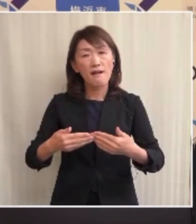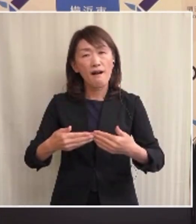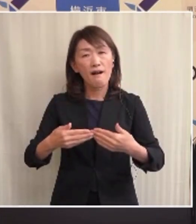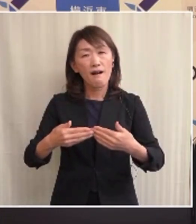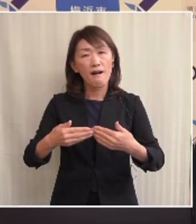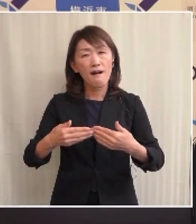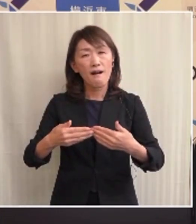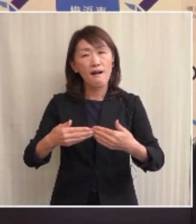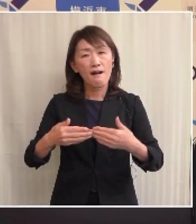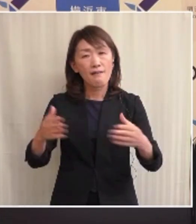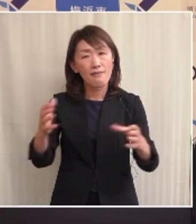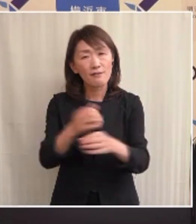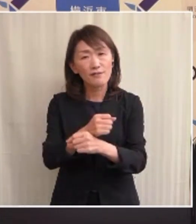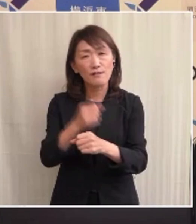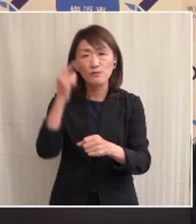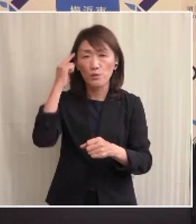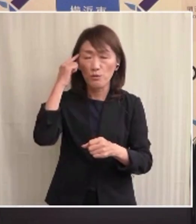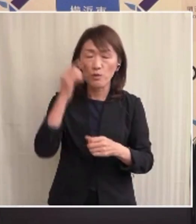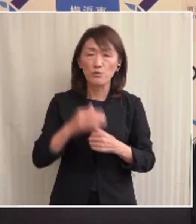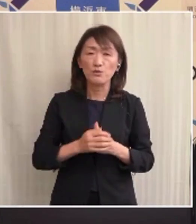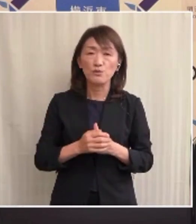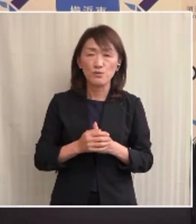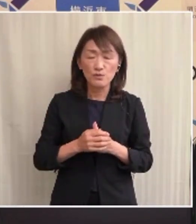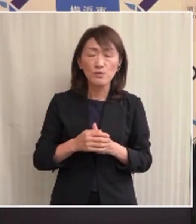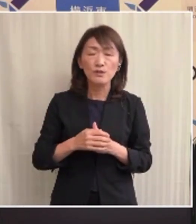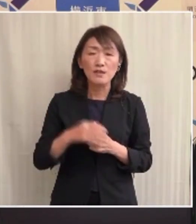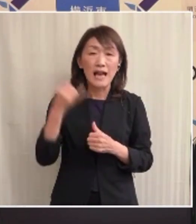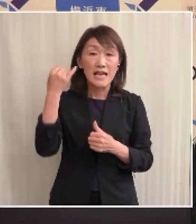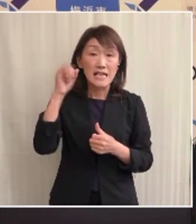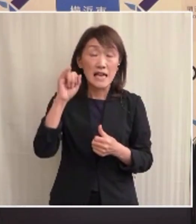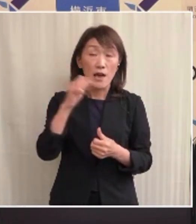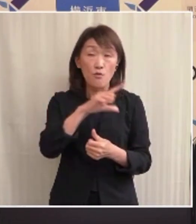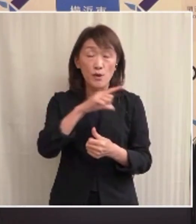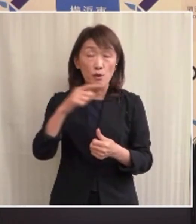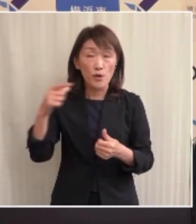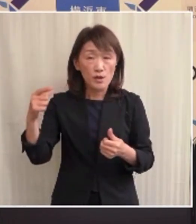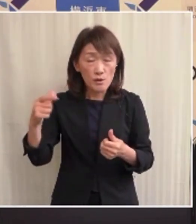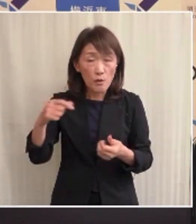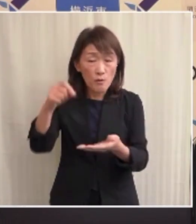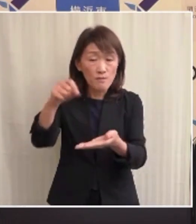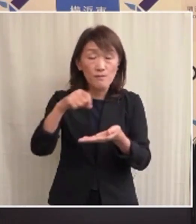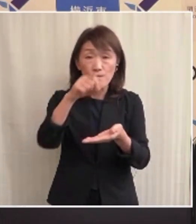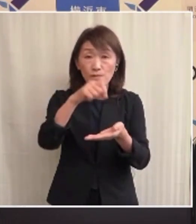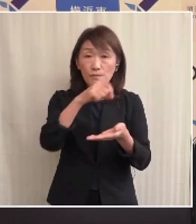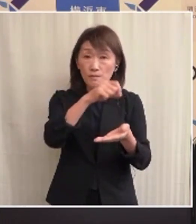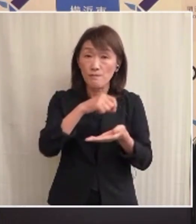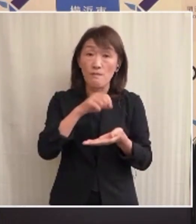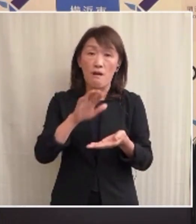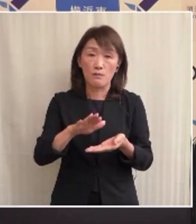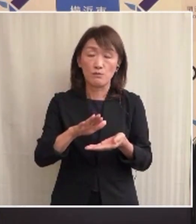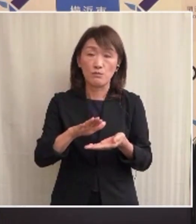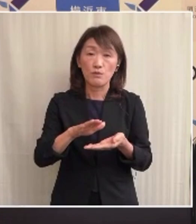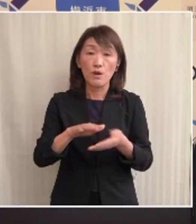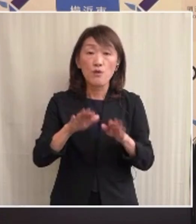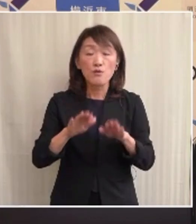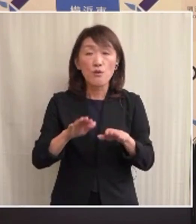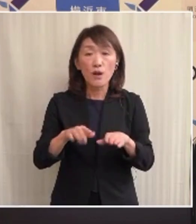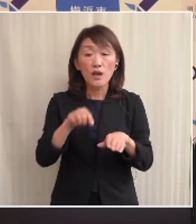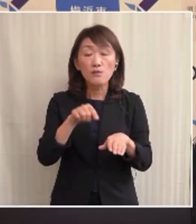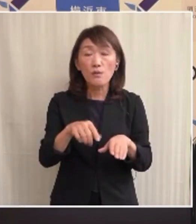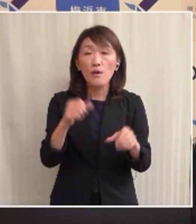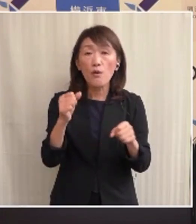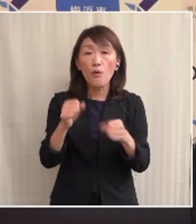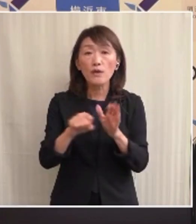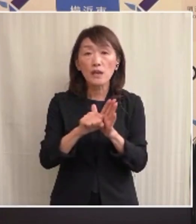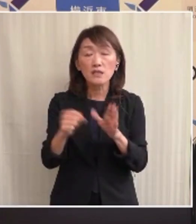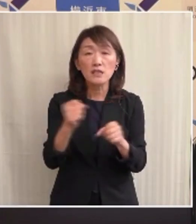るんですね。でこういった意見をいろいろ多くのお母さんたちからもいただいておりますし、そういったことを今回事業にしたという次第